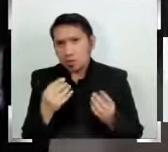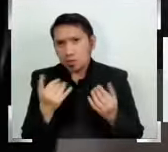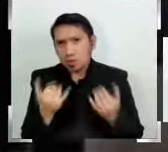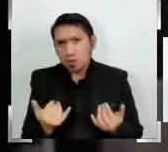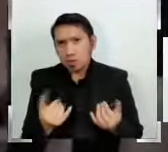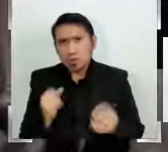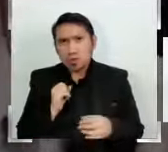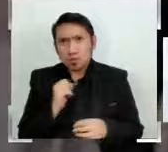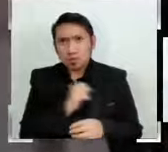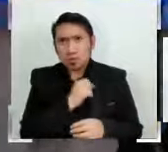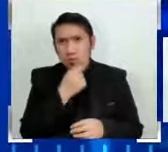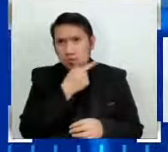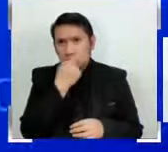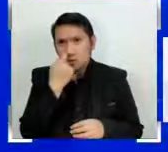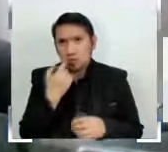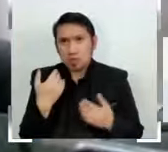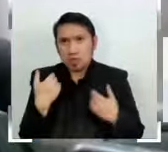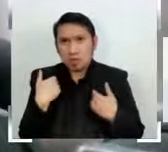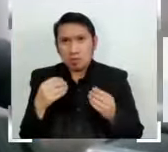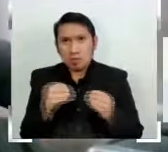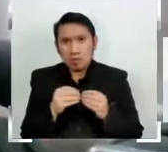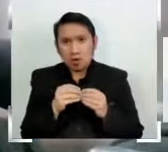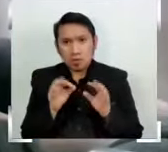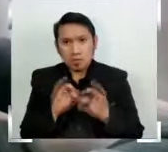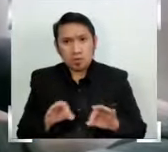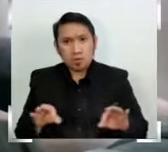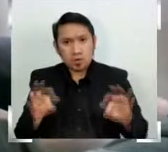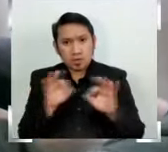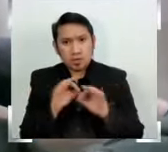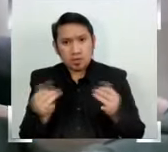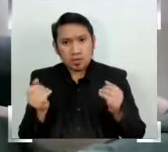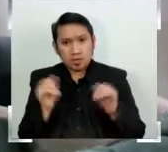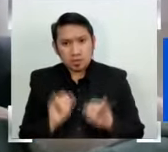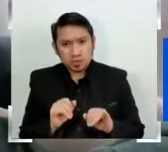gayong maraming mas mahalagang issue. Talagang basag ulo to.